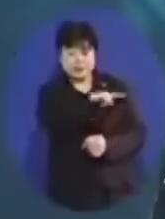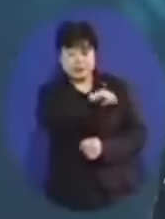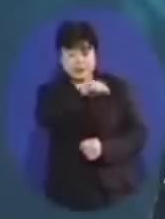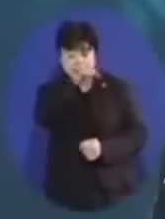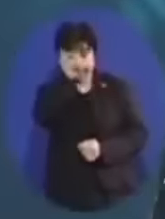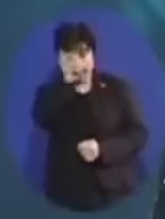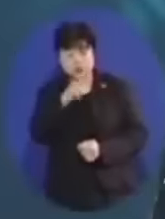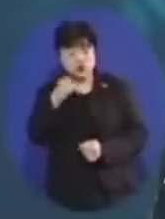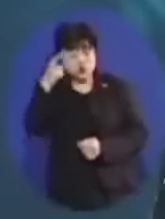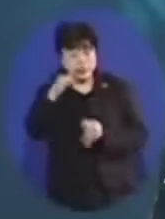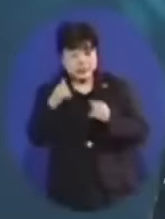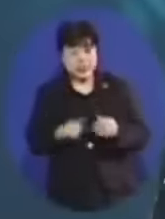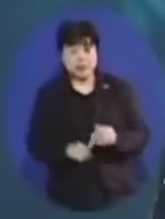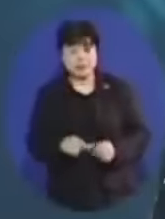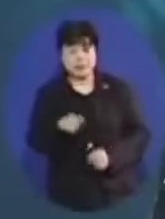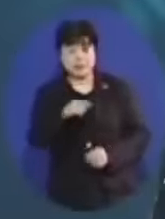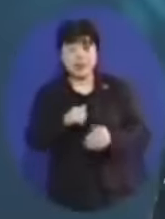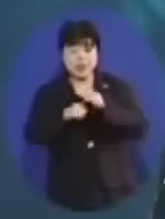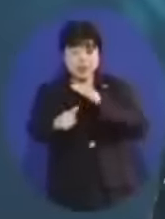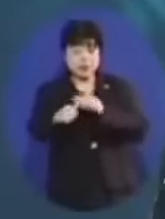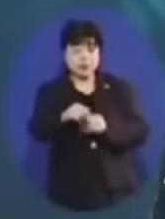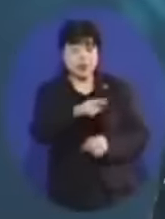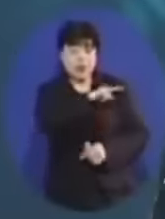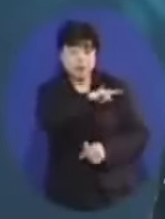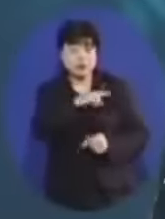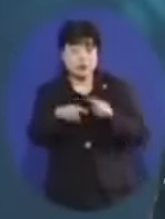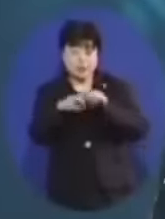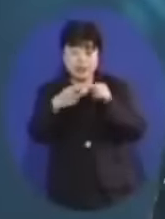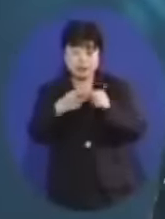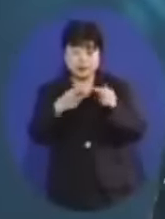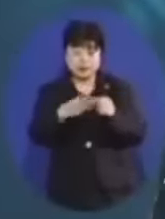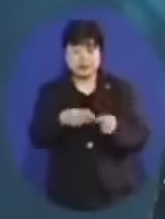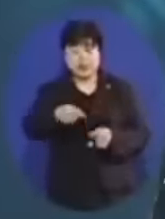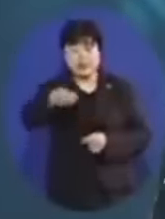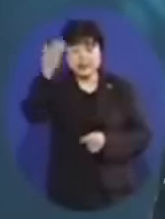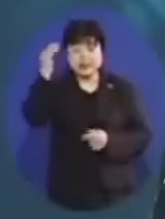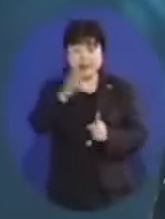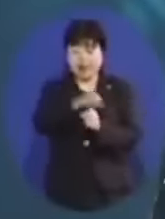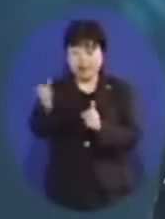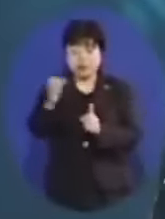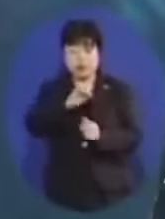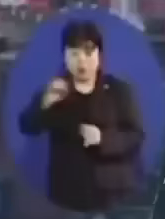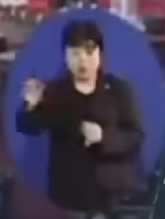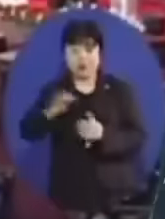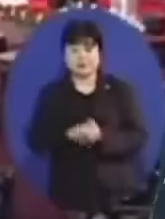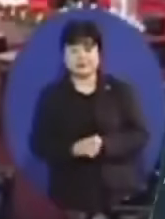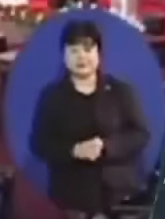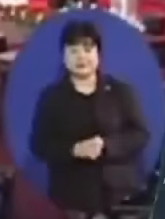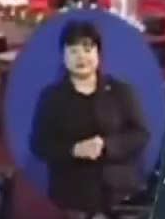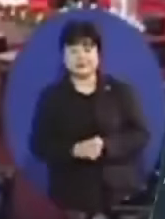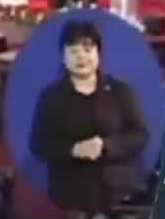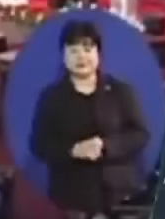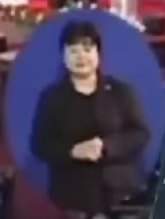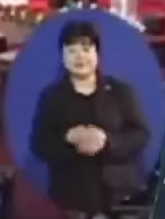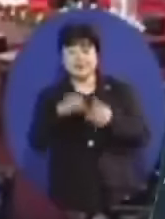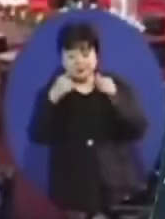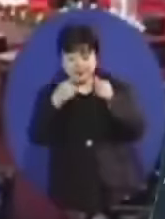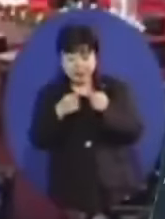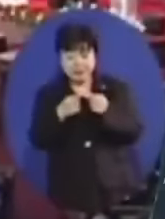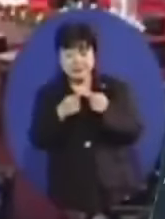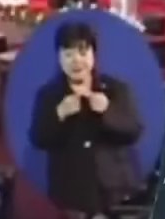되고 남보다 앞서기 위해서는 세 가지 옛것으로부터 벗어나야 되는 것입니다. 그 세